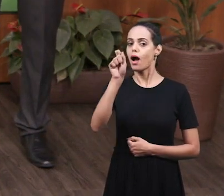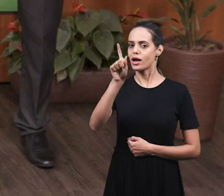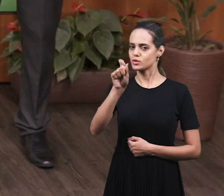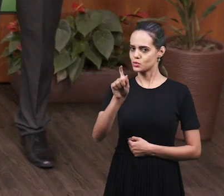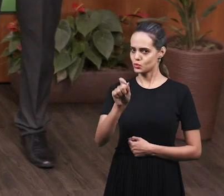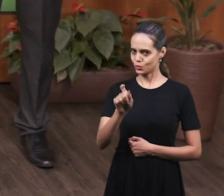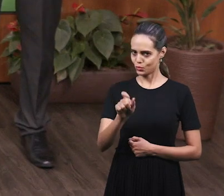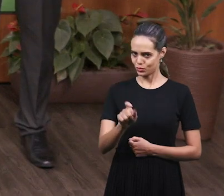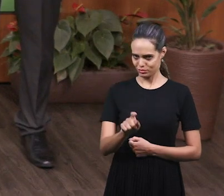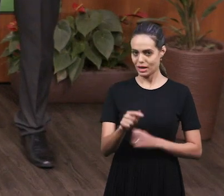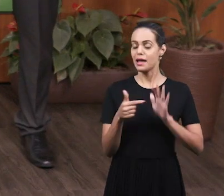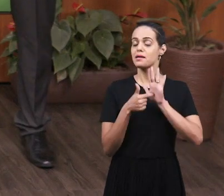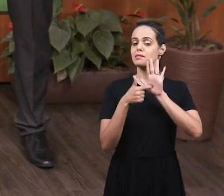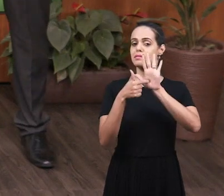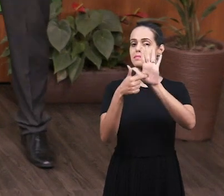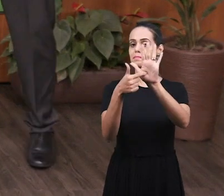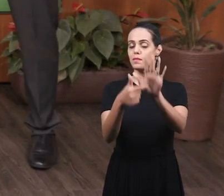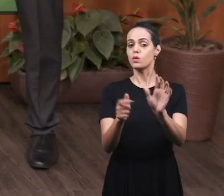la divinité,